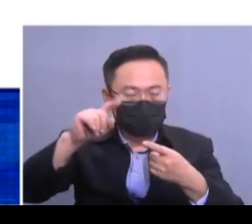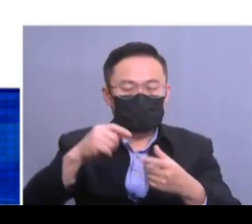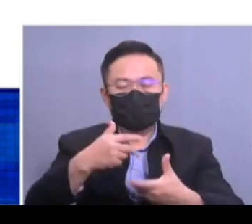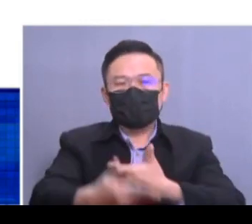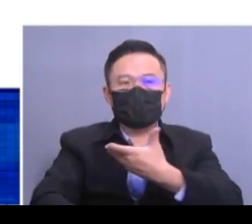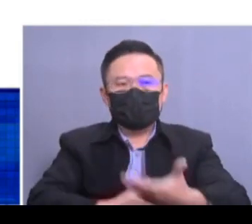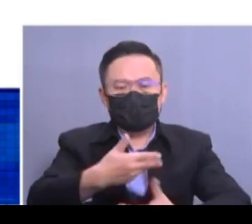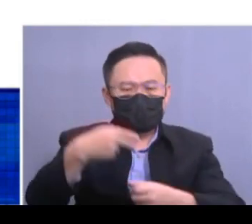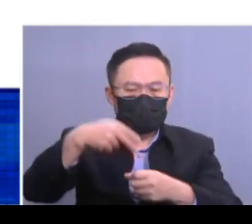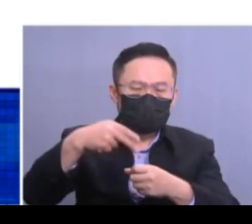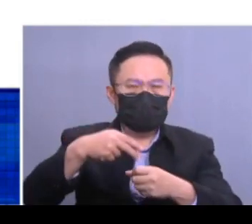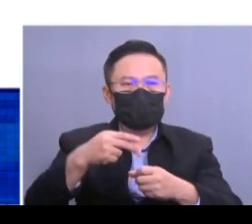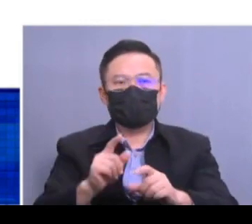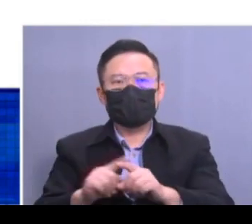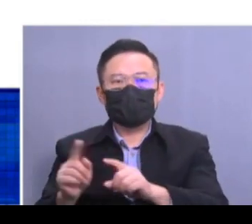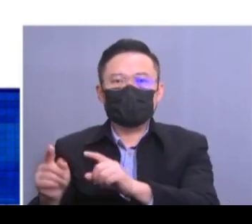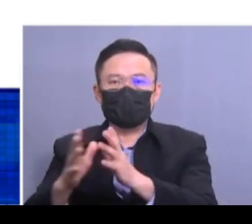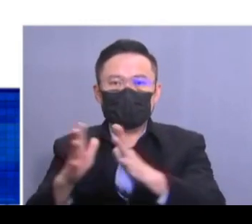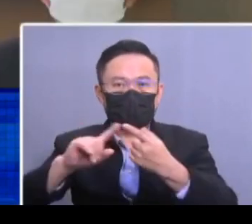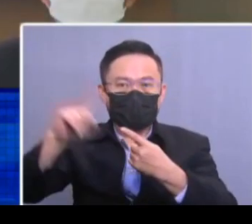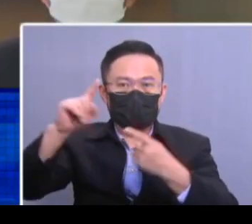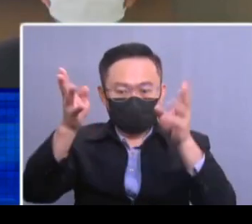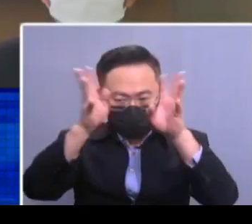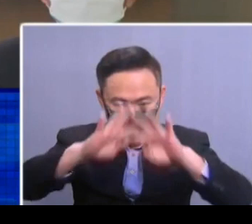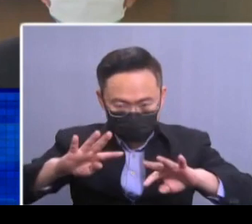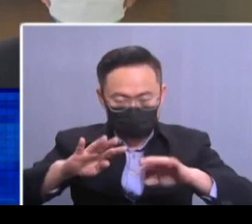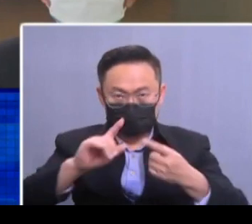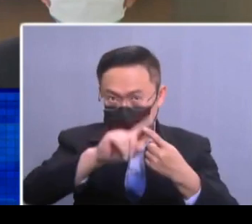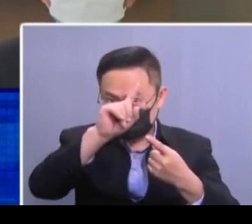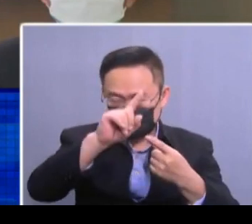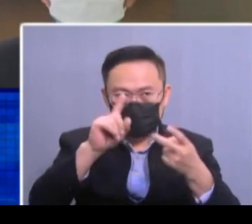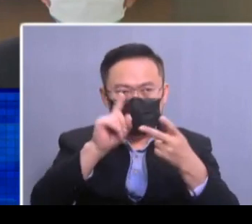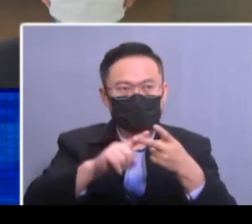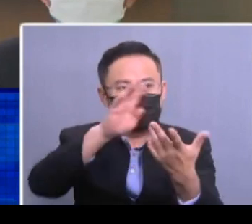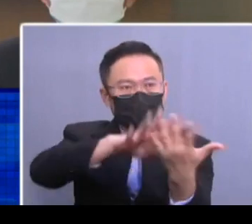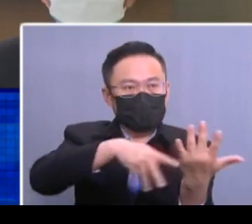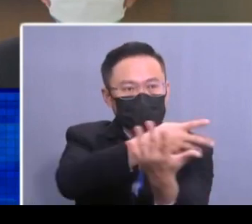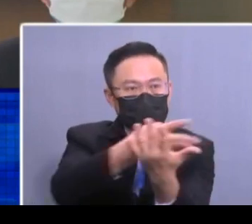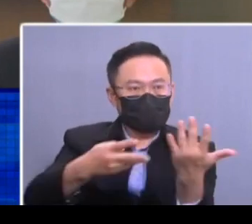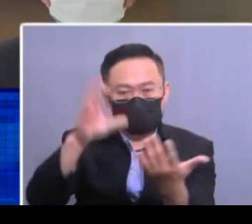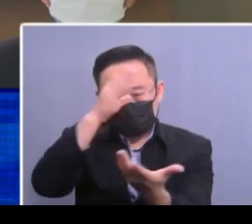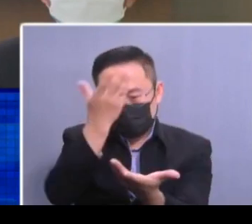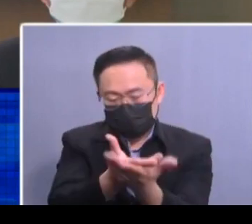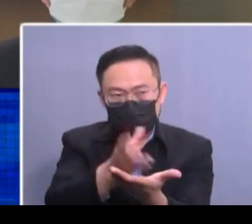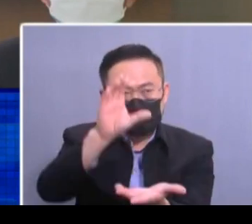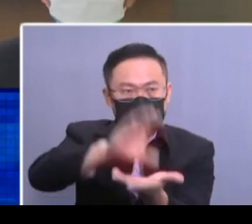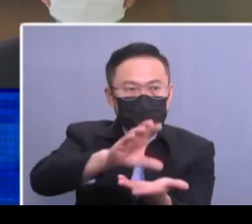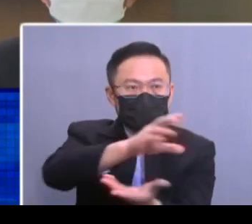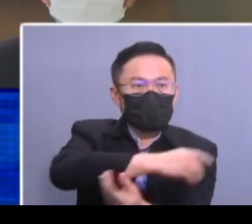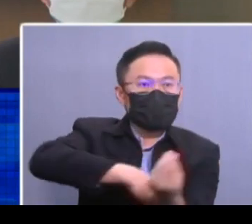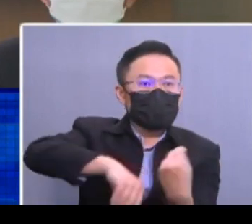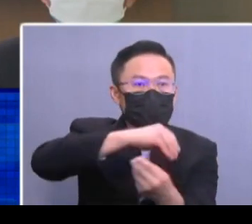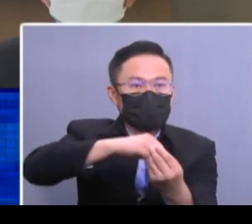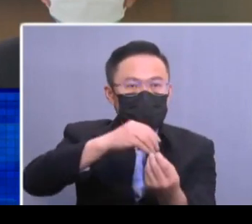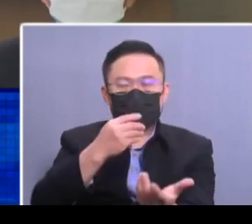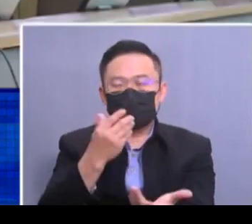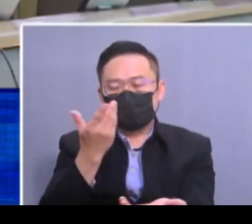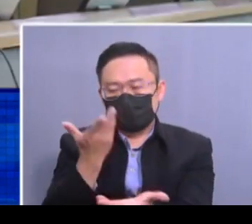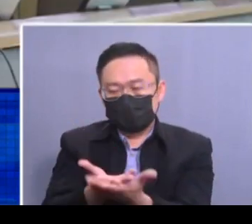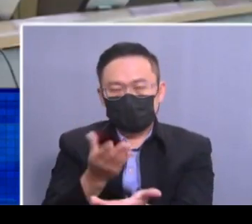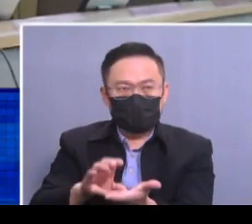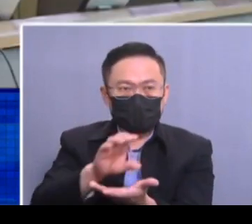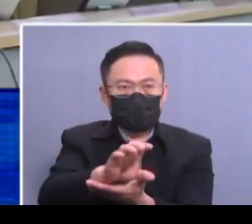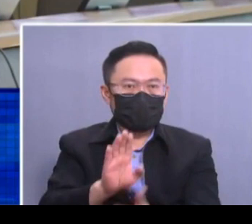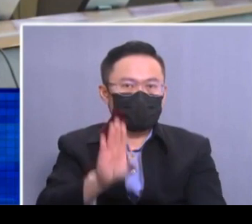การเติบโตสูงในอาเซียนนอกจากนี้ยังมีมติสนับสนุนแผนการจัดหาเงินทุนสำหรับการปรับโครงสร้างทางการเงินระยะยาว